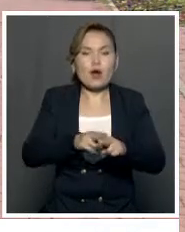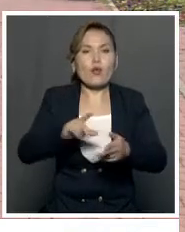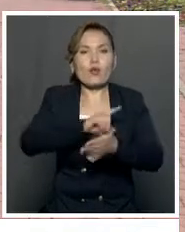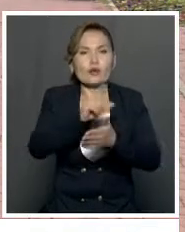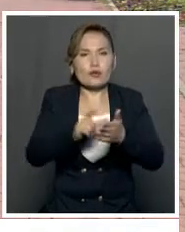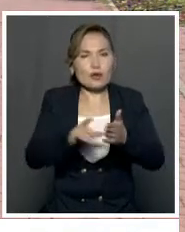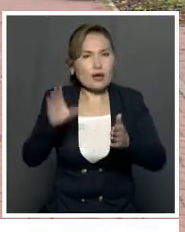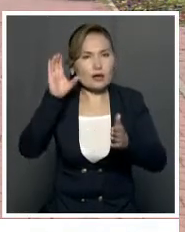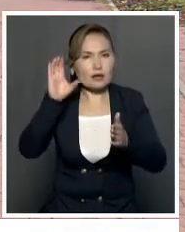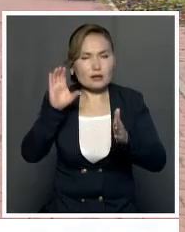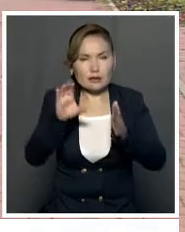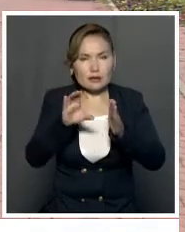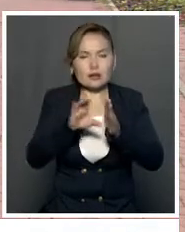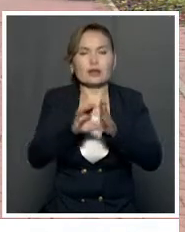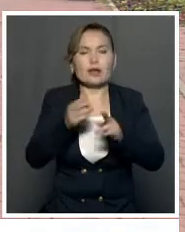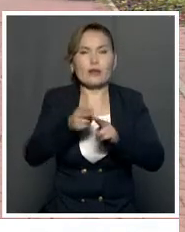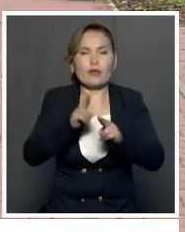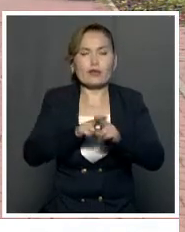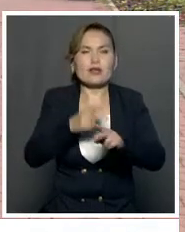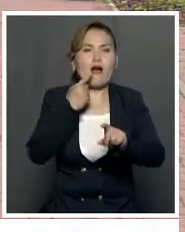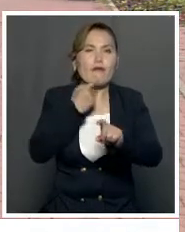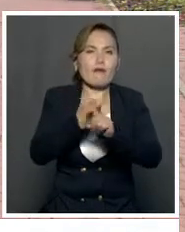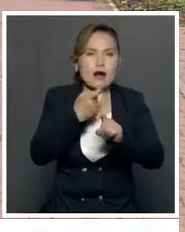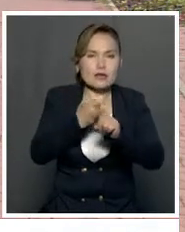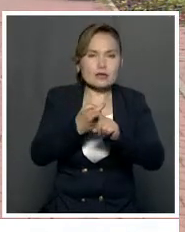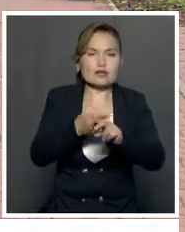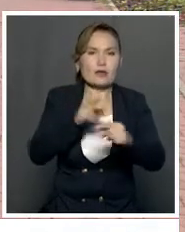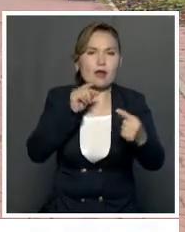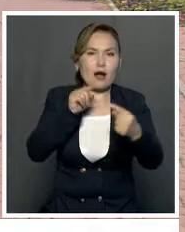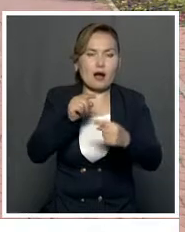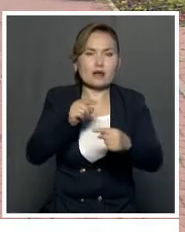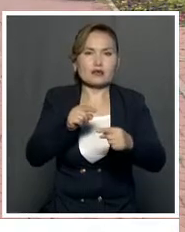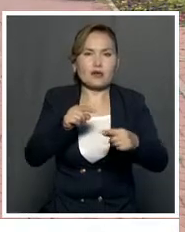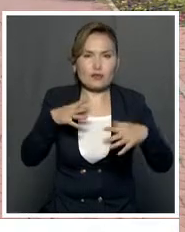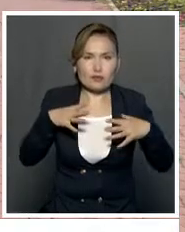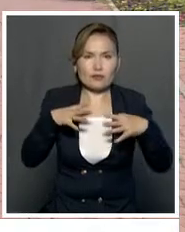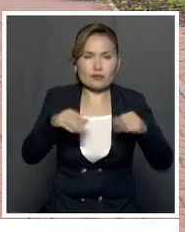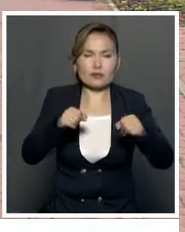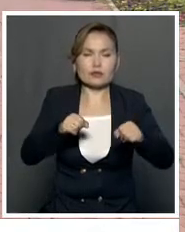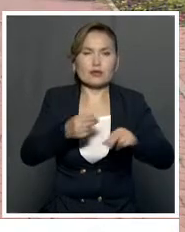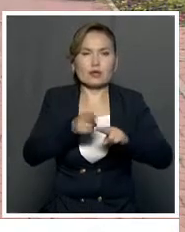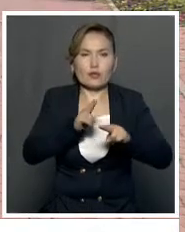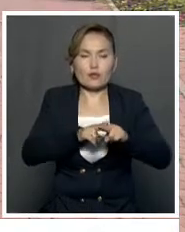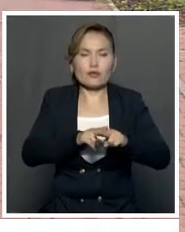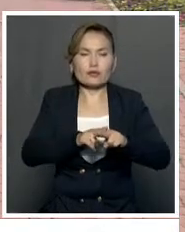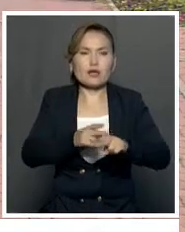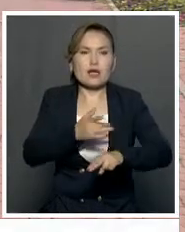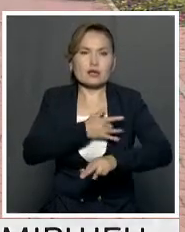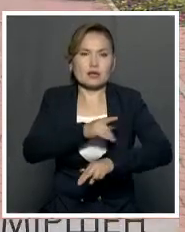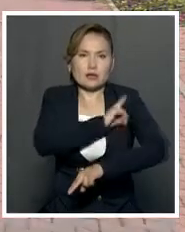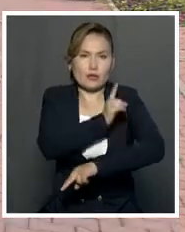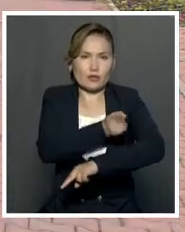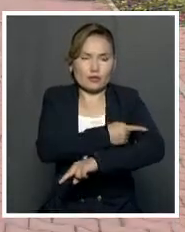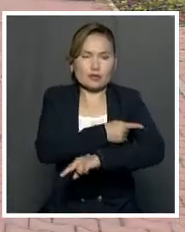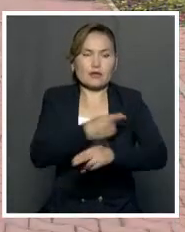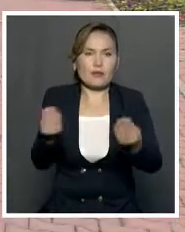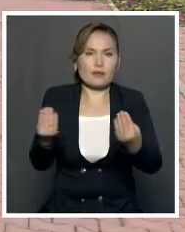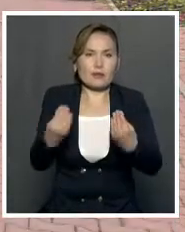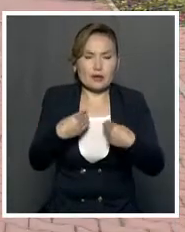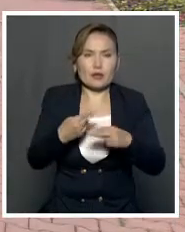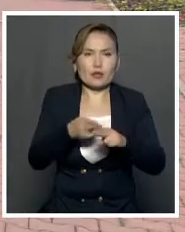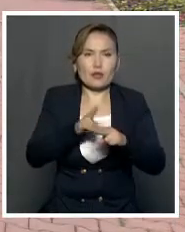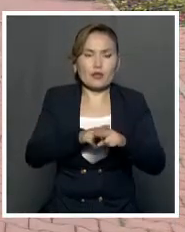біз фашизмге, тағы басқа да біздің елімізге, жерімізге көзін алартқан басқыншыларға қарсы